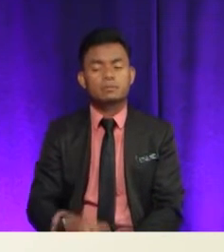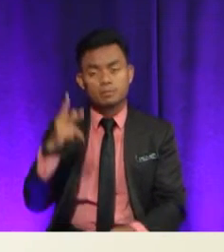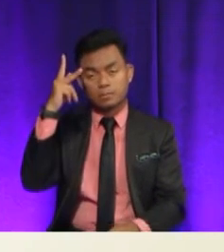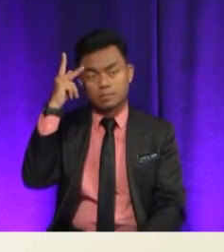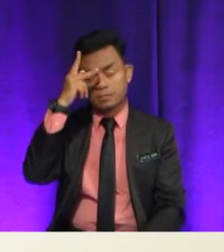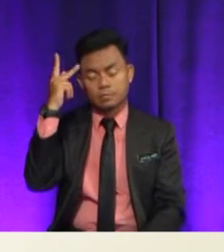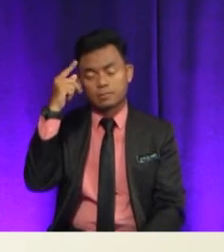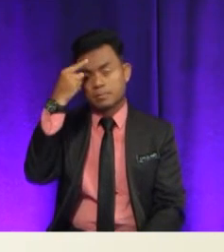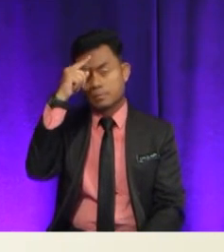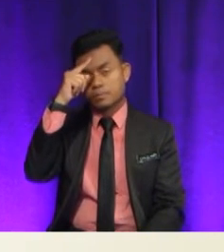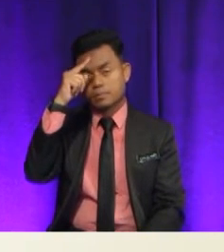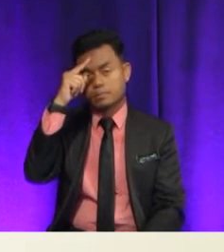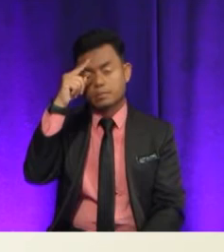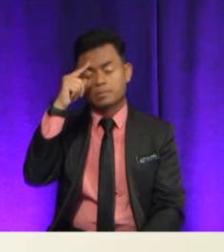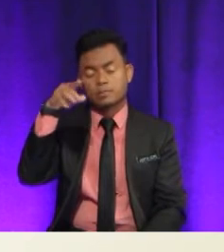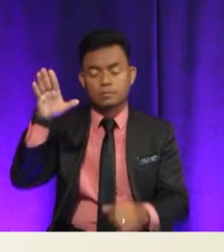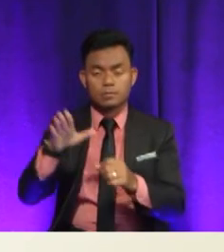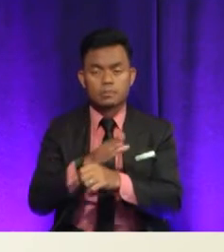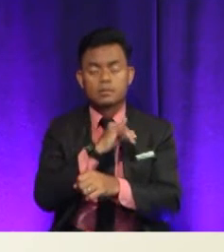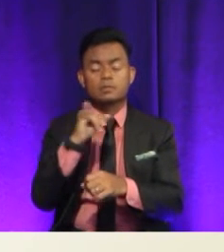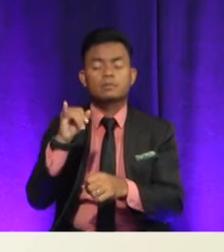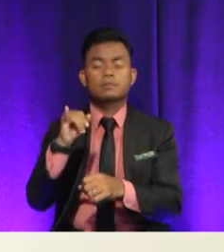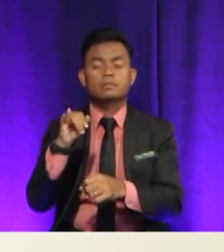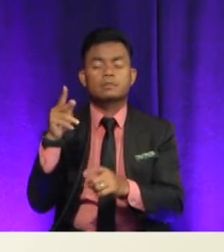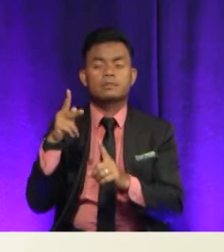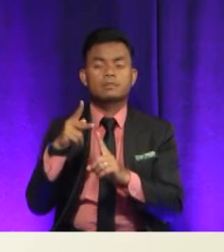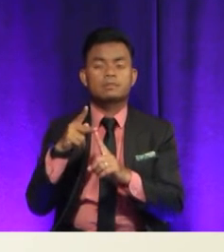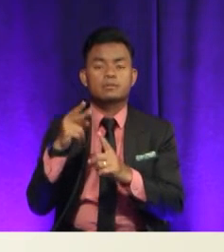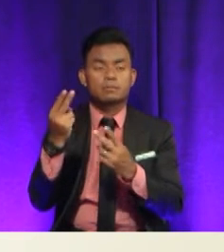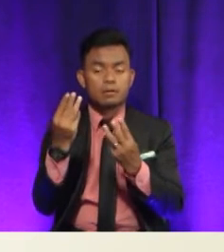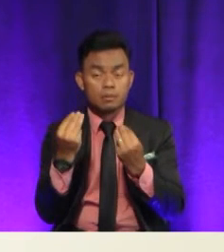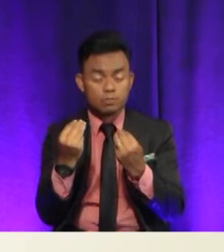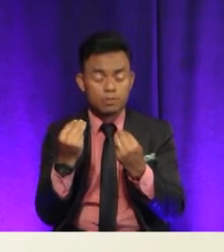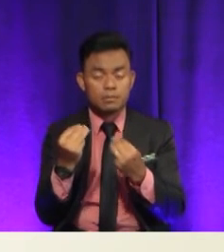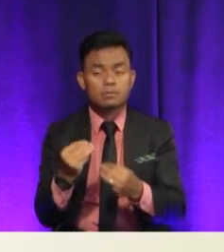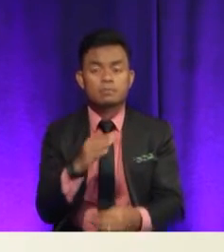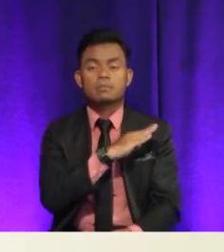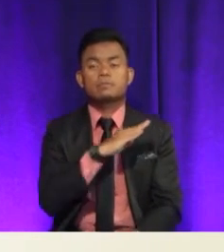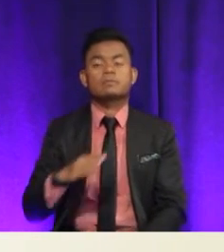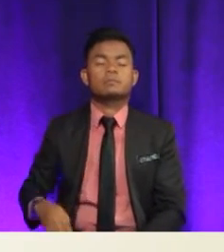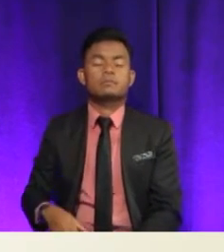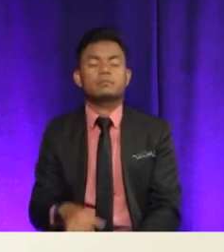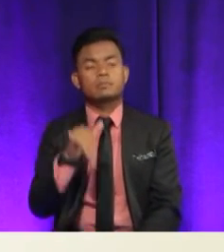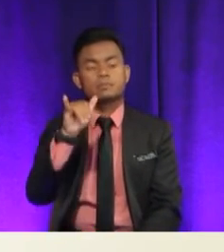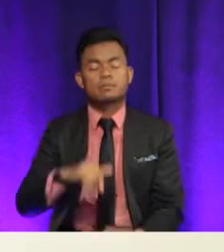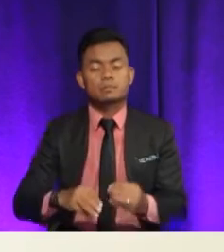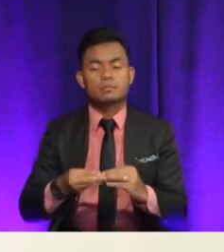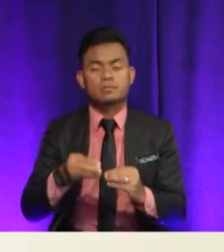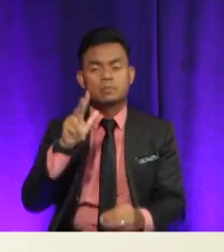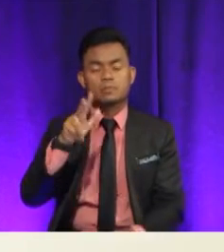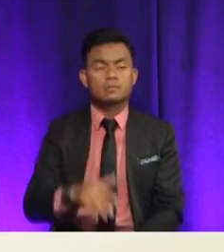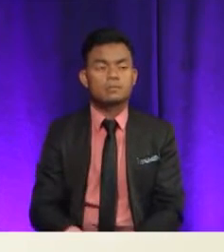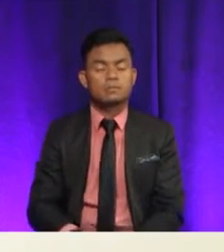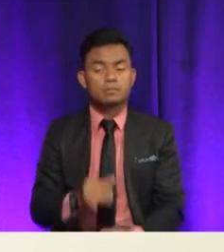kehendak ataupun keinginan bagi Baginda Oke kemudian yang ketiga di sini ialah jujur